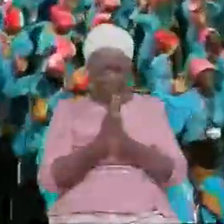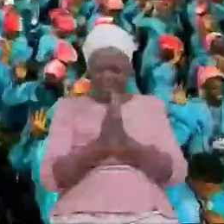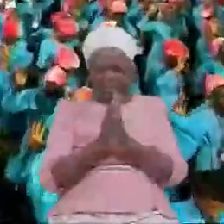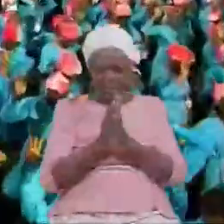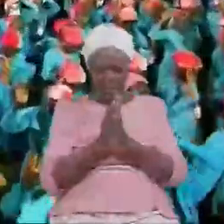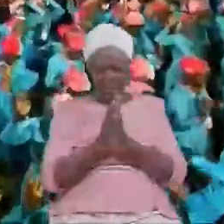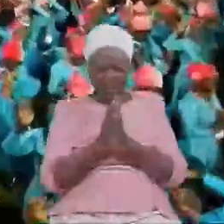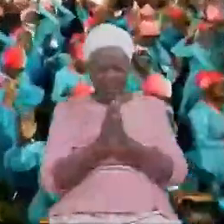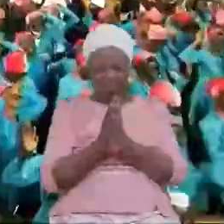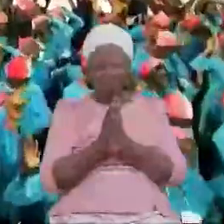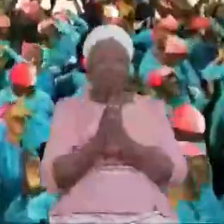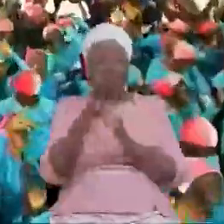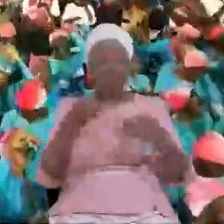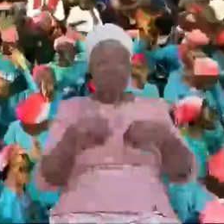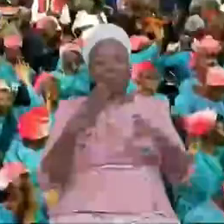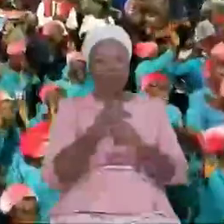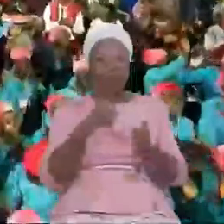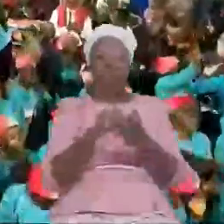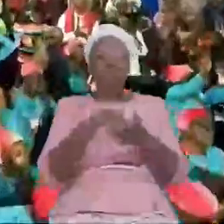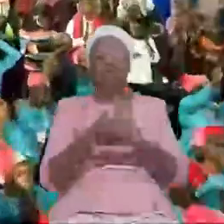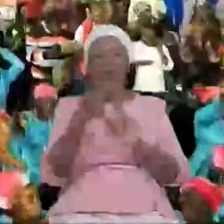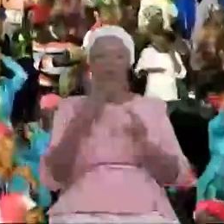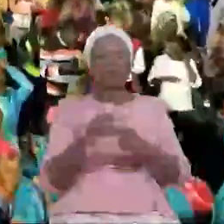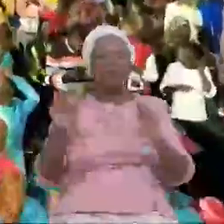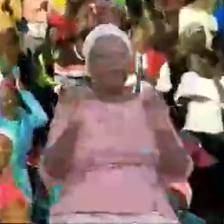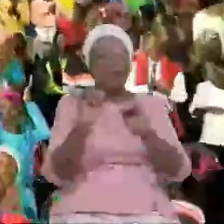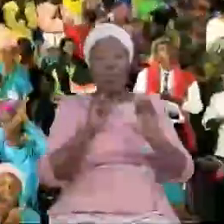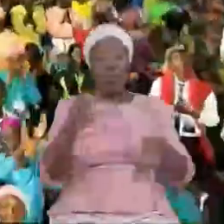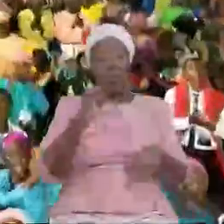Vous l'avez reçu. Rien ne peut